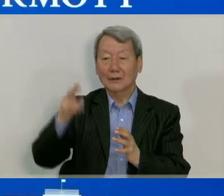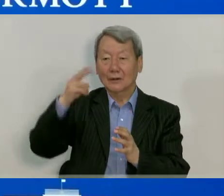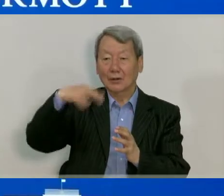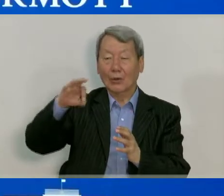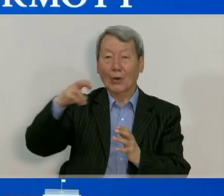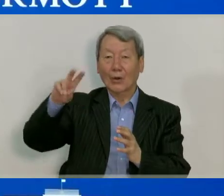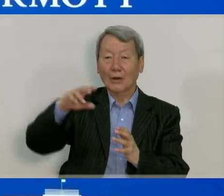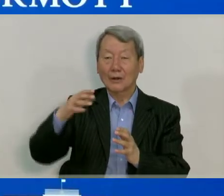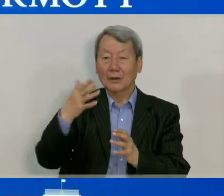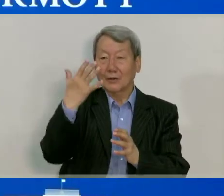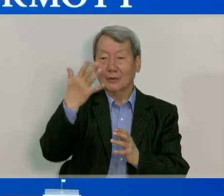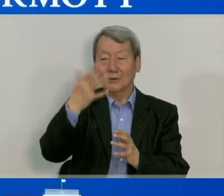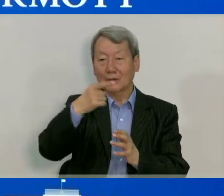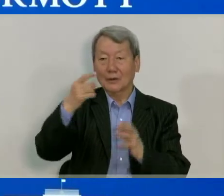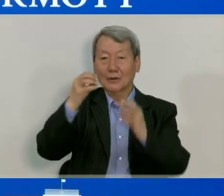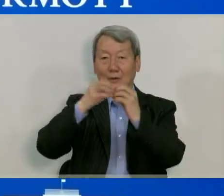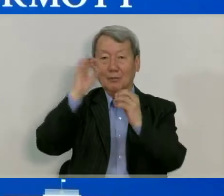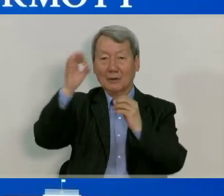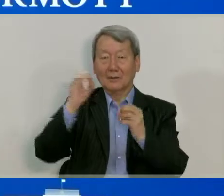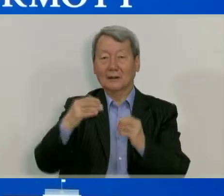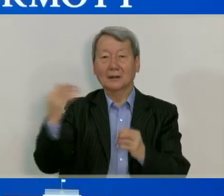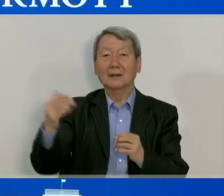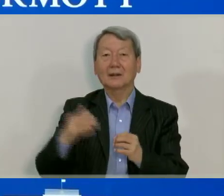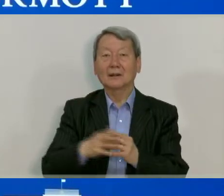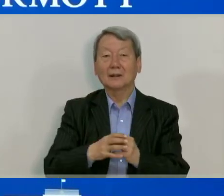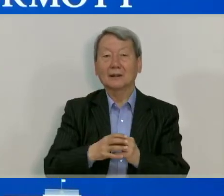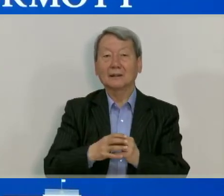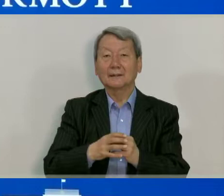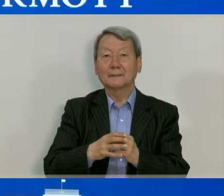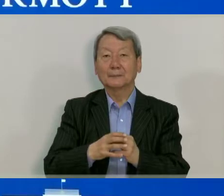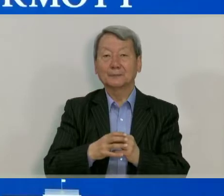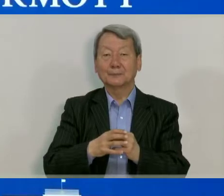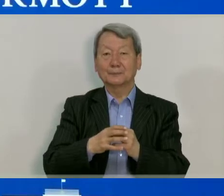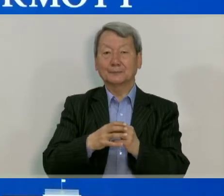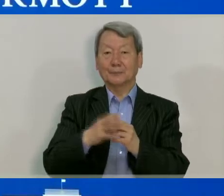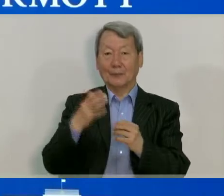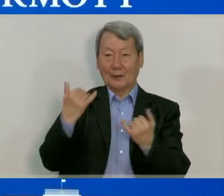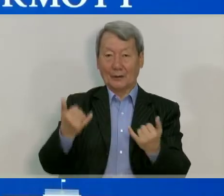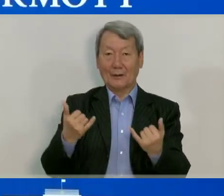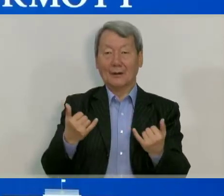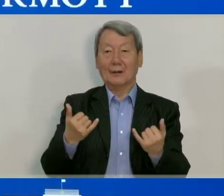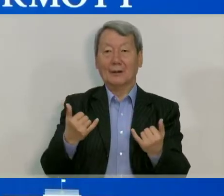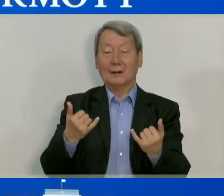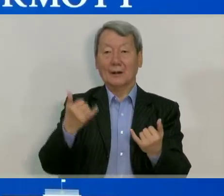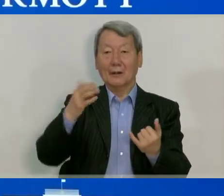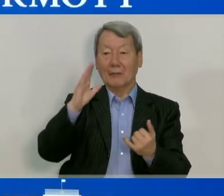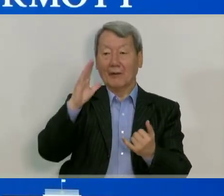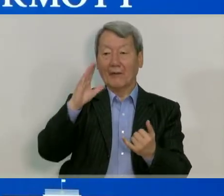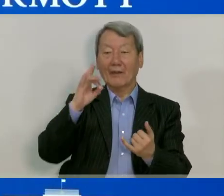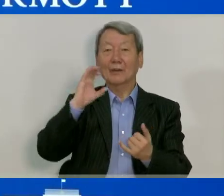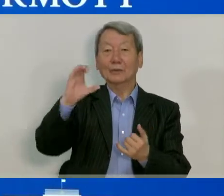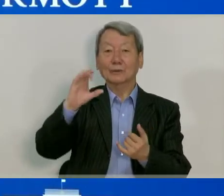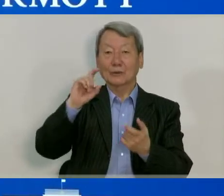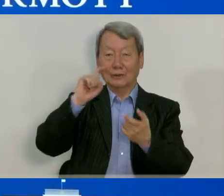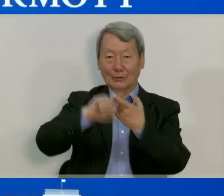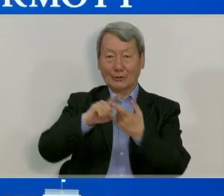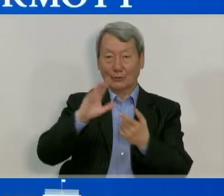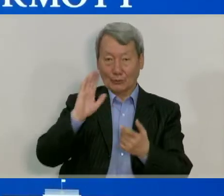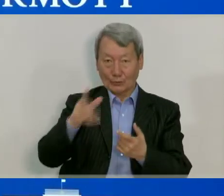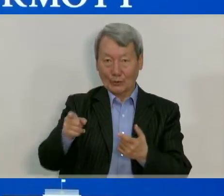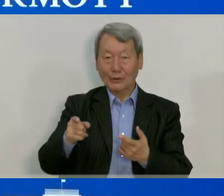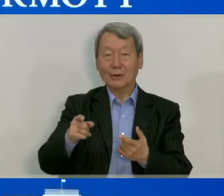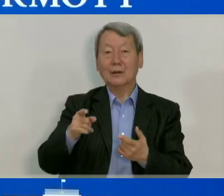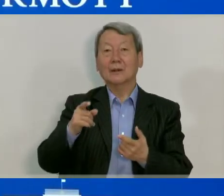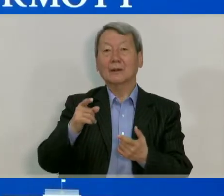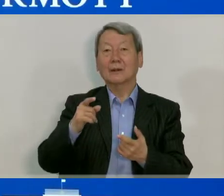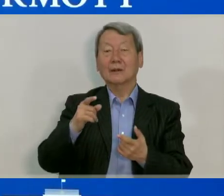долясы 5.3% болот. Ошон үчүн бул вирустун өзгөчөлүгү ошол болуп атат.